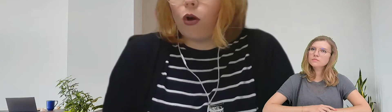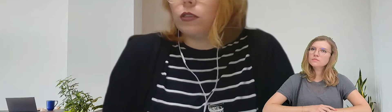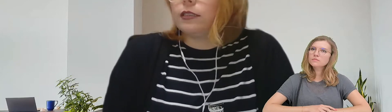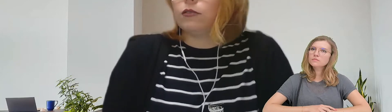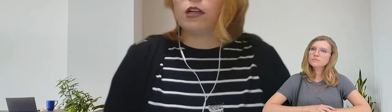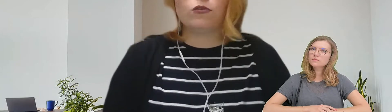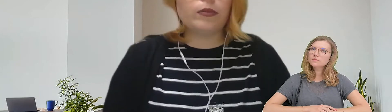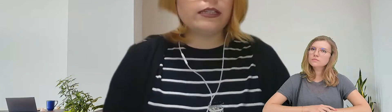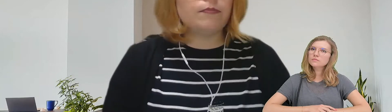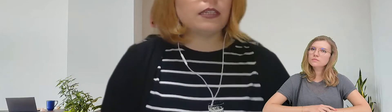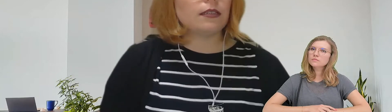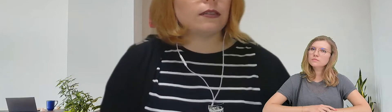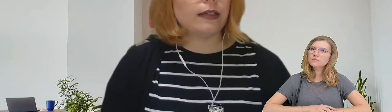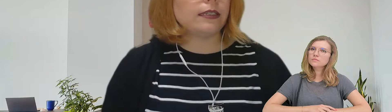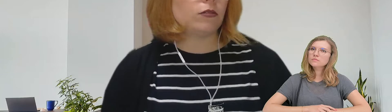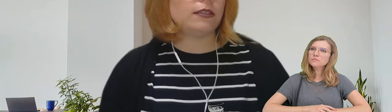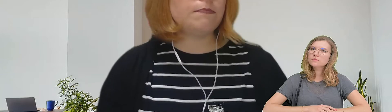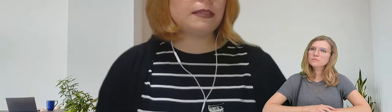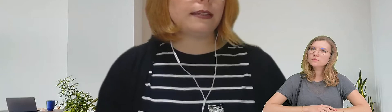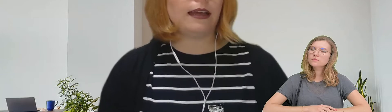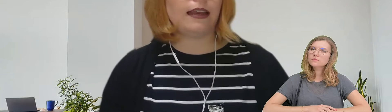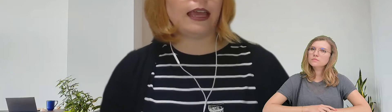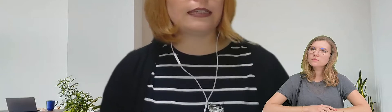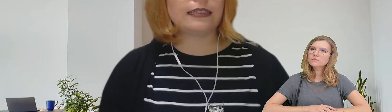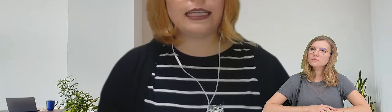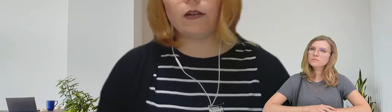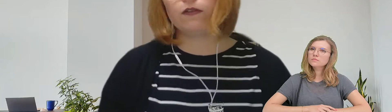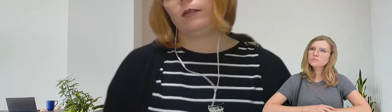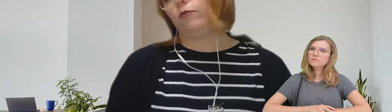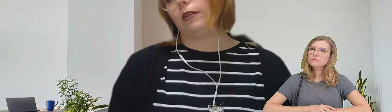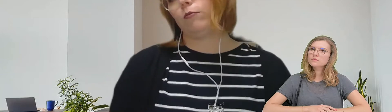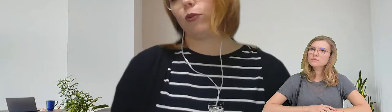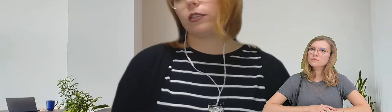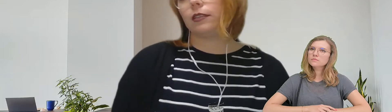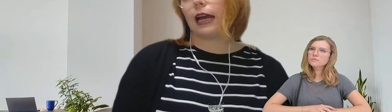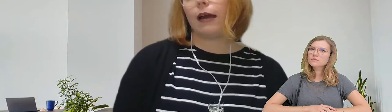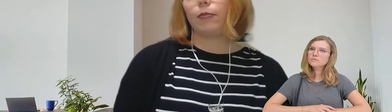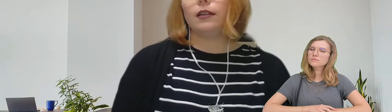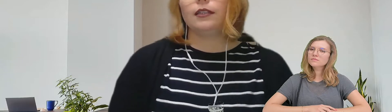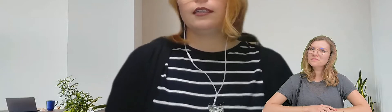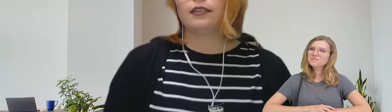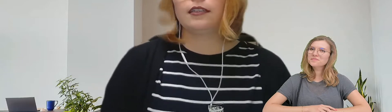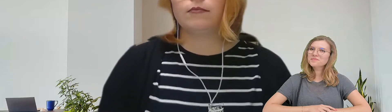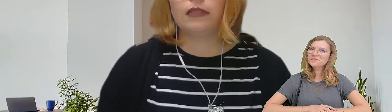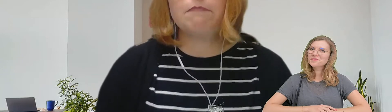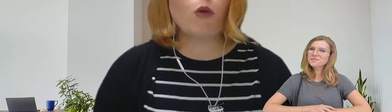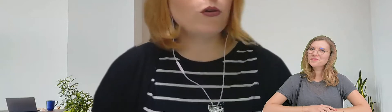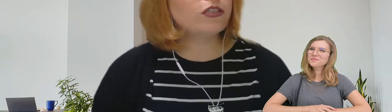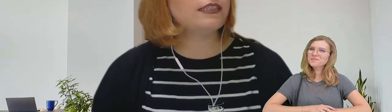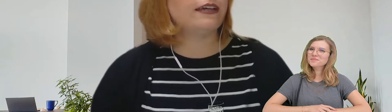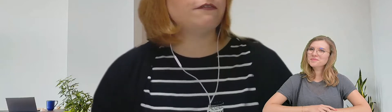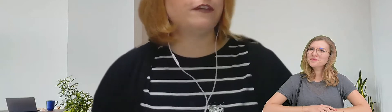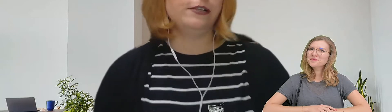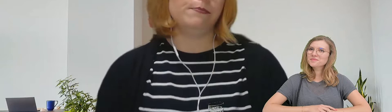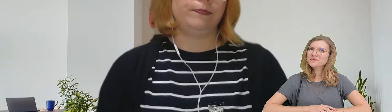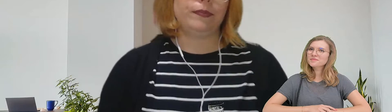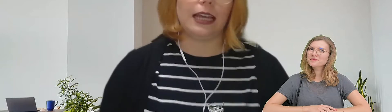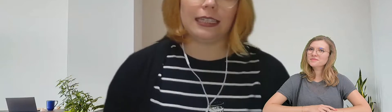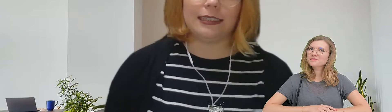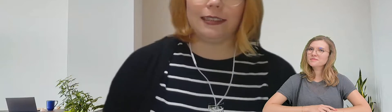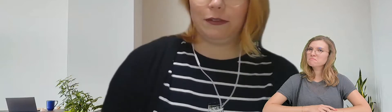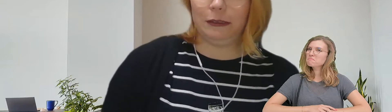Emojis. Und die sind sogar so beliebt, dass es 2017 einen eigenen Kinofilm über Emojis gab. Emoji der